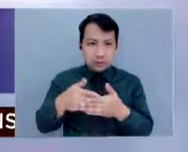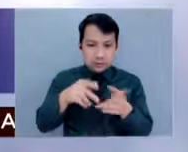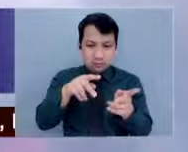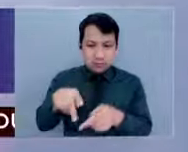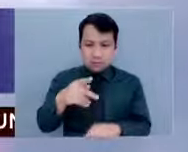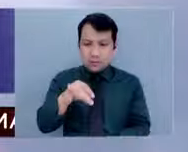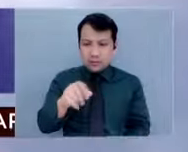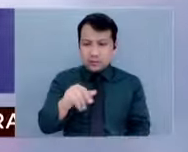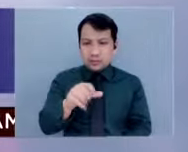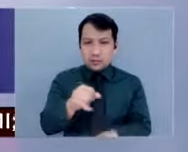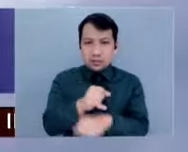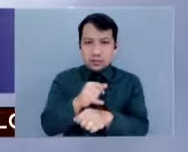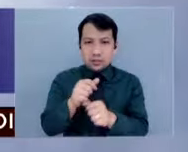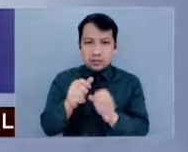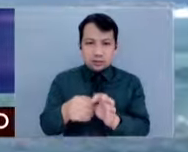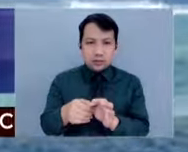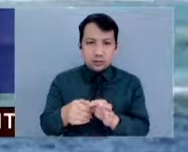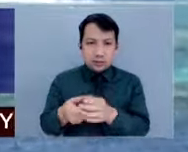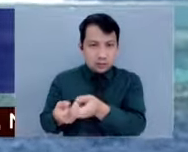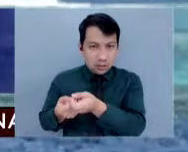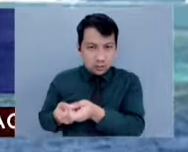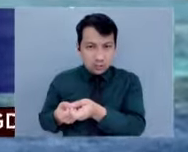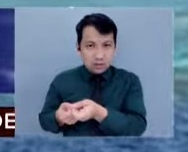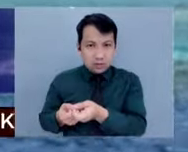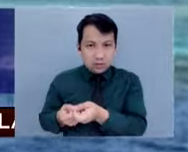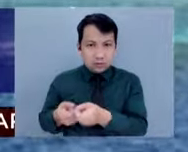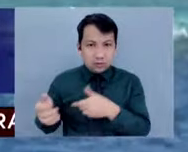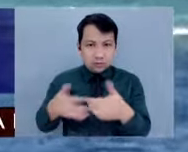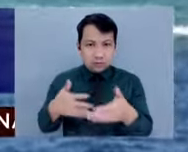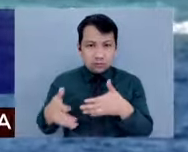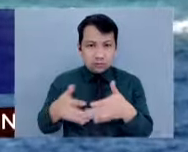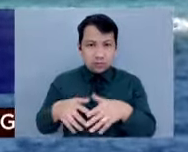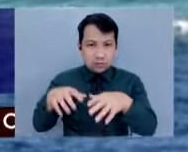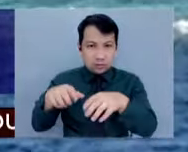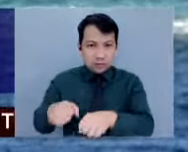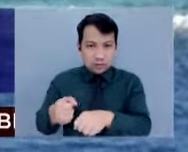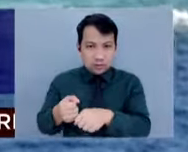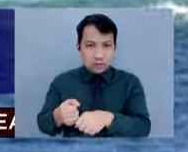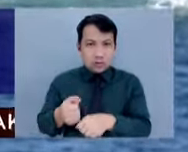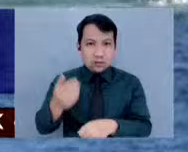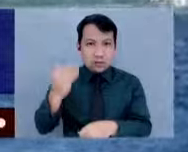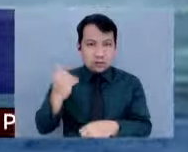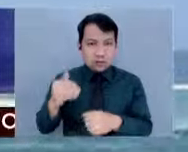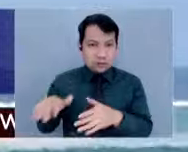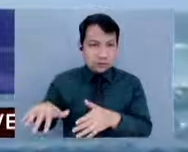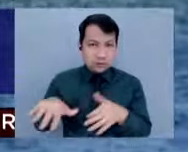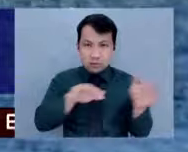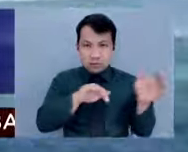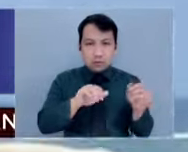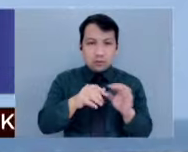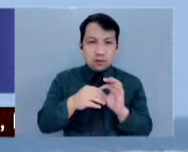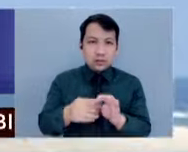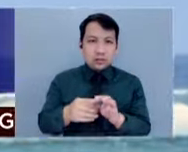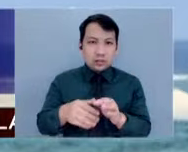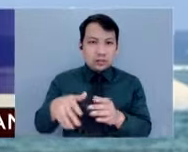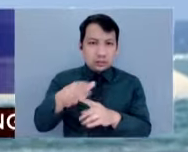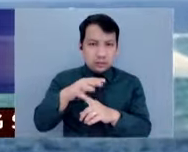Kinakapitan ng mga kababayan natin ang kahit anong mahawakan nila para hindi tangayin ng malakas na